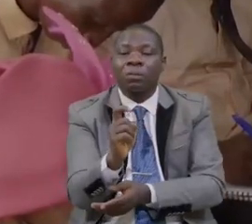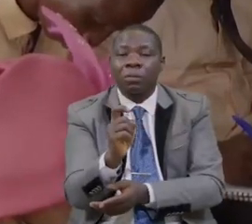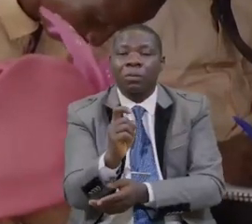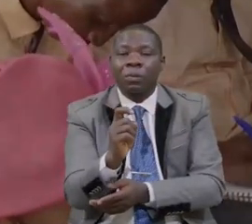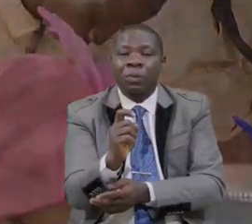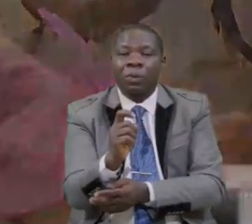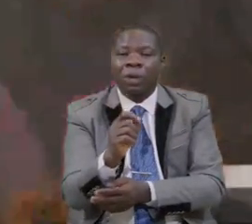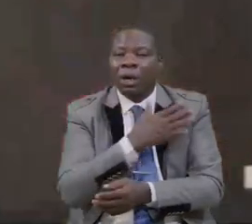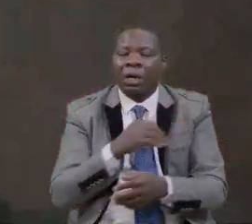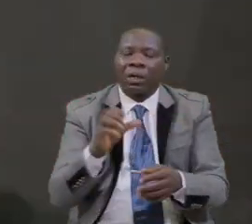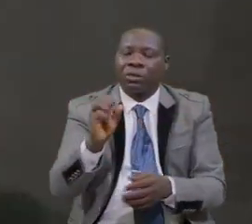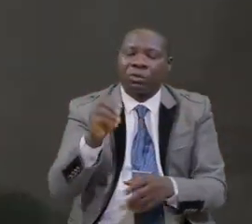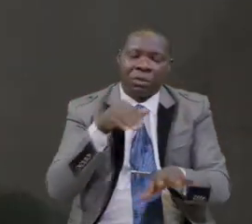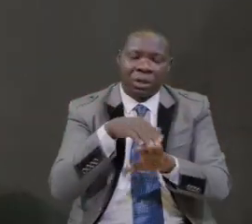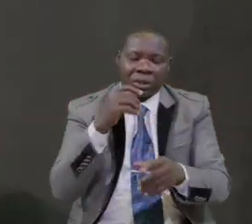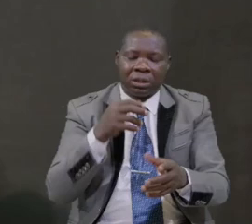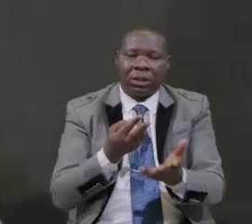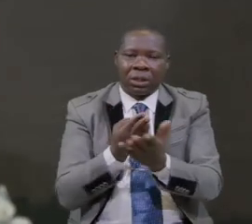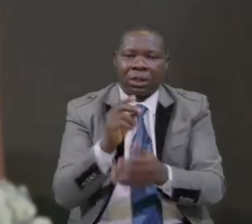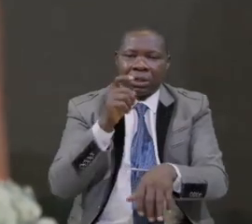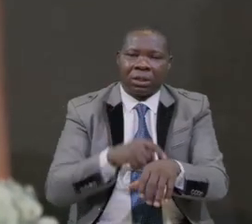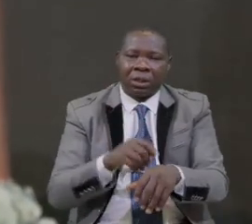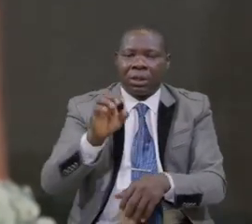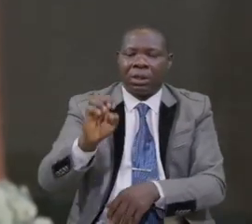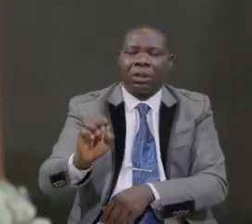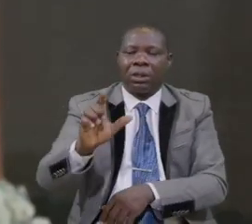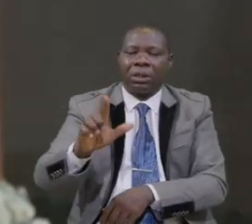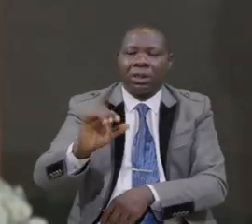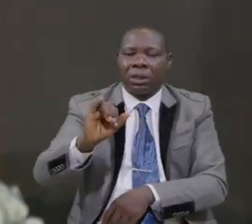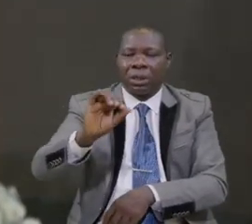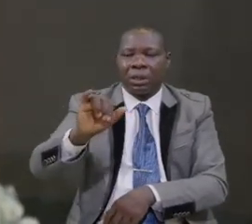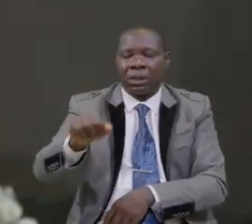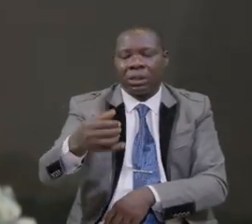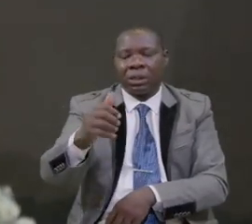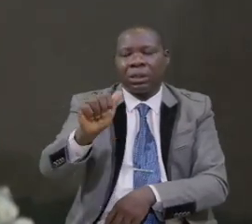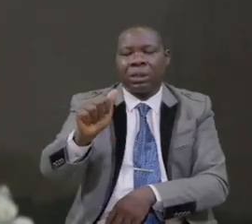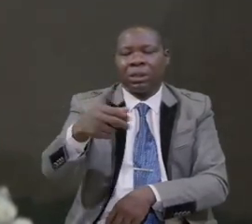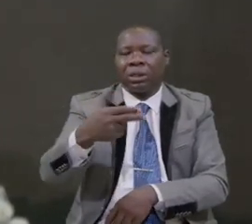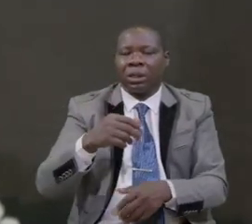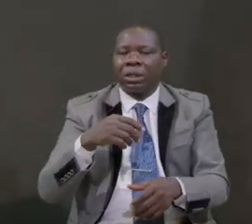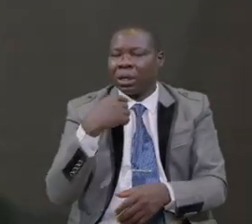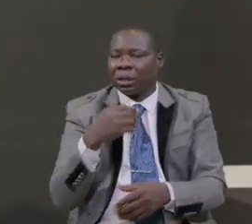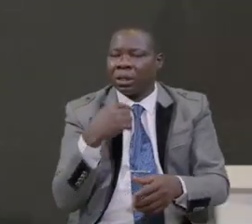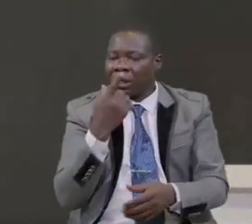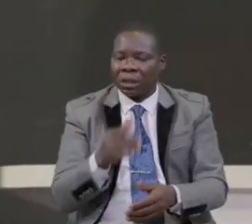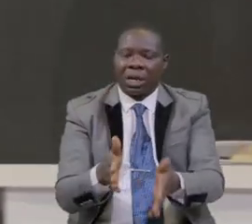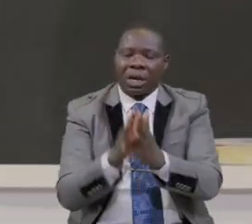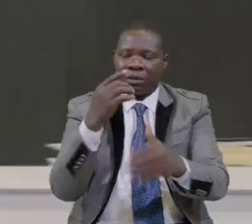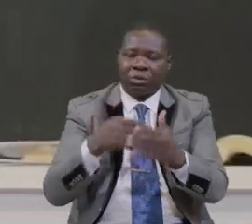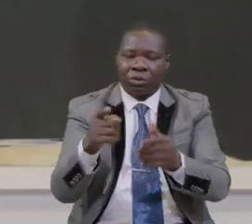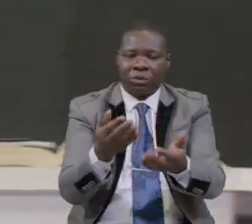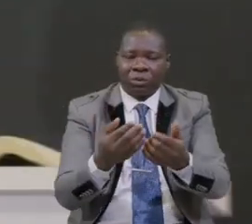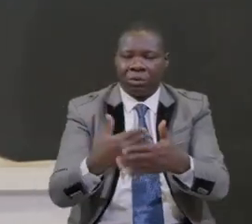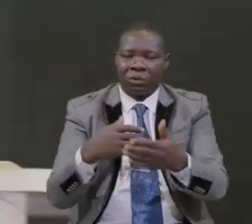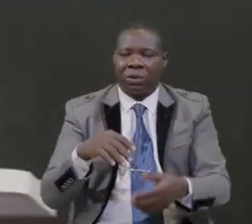alors, Élie a dit, demande ce que tu veux que je fasse pour toi avant que je sois enlevé